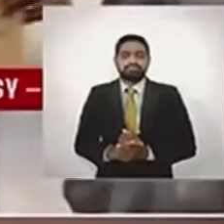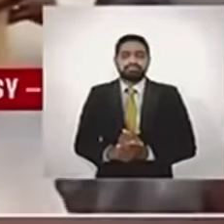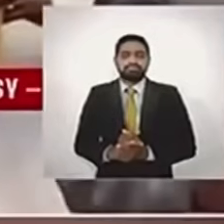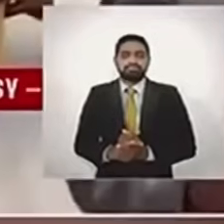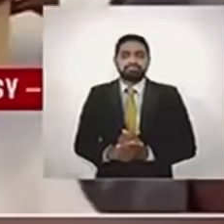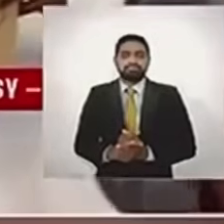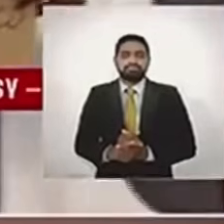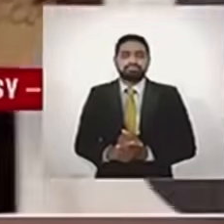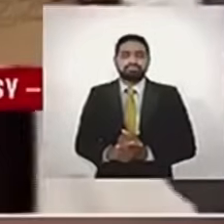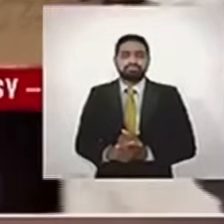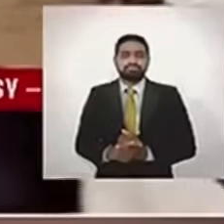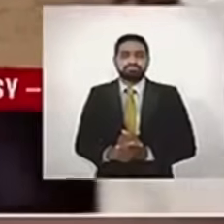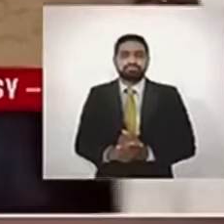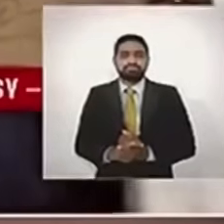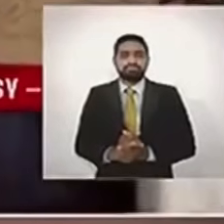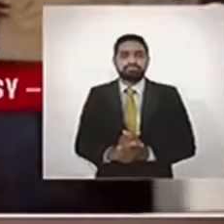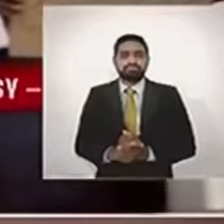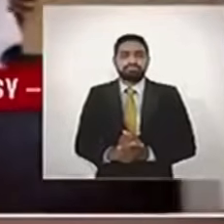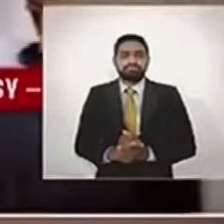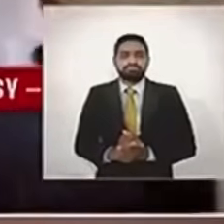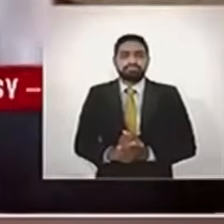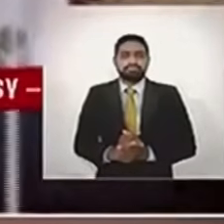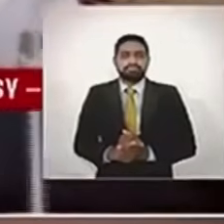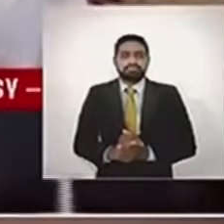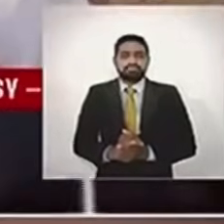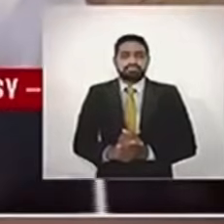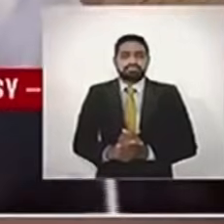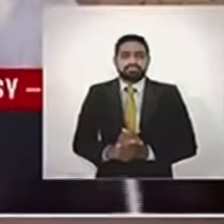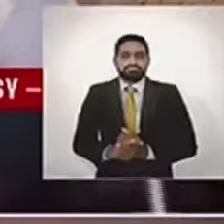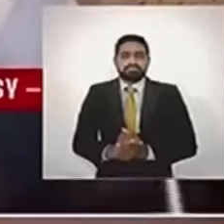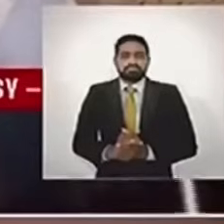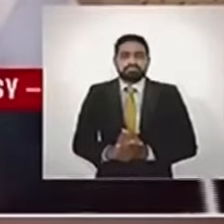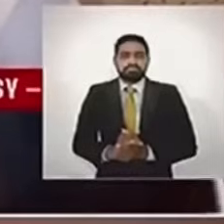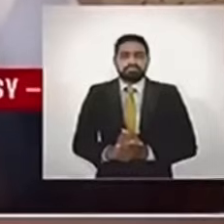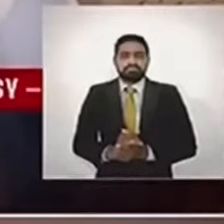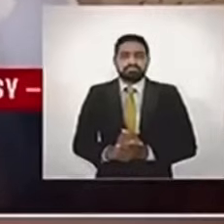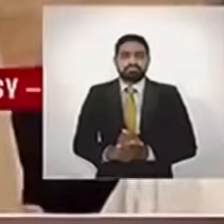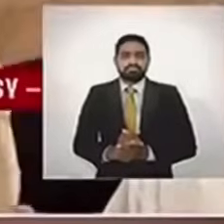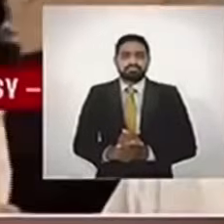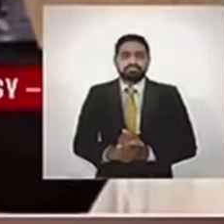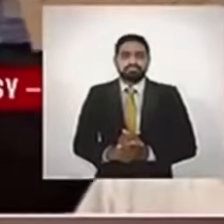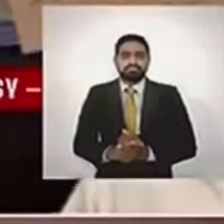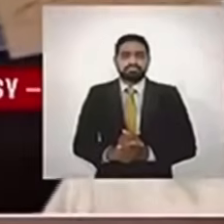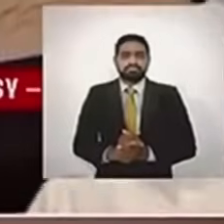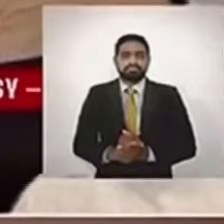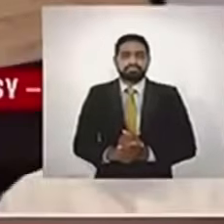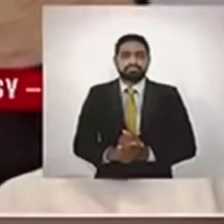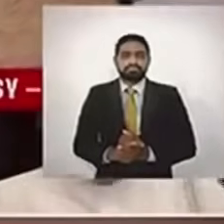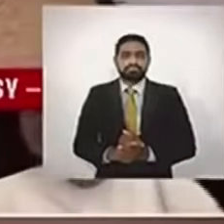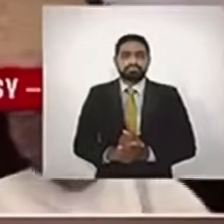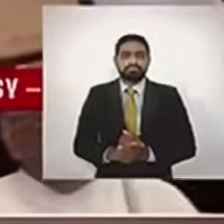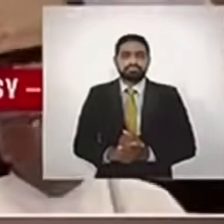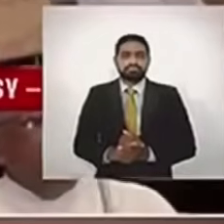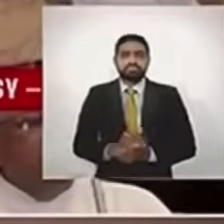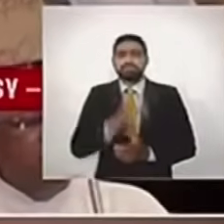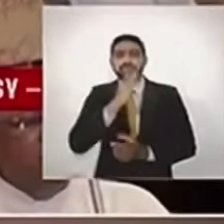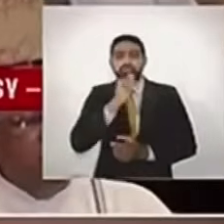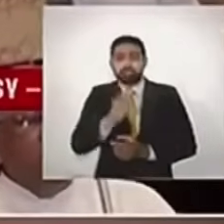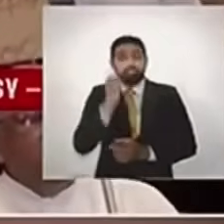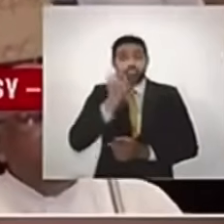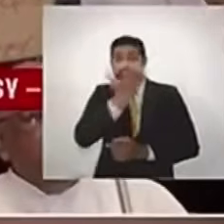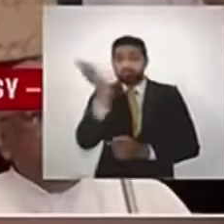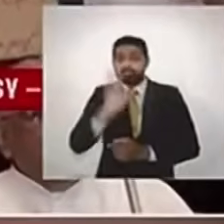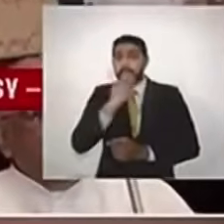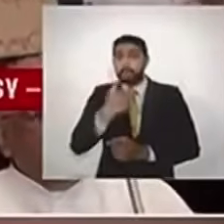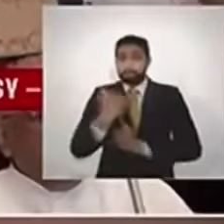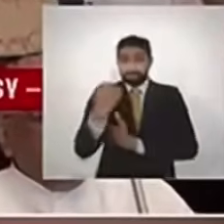ඔන්න එනවා. මානව තමුන්නාසගෙන් තමුන්නාසලාට You cannot suppress the people's power using the police.